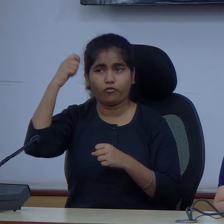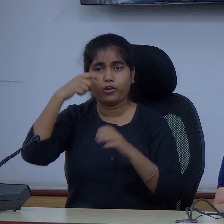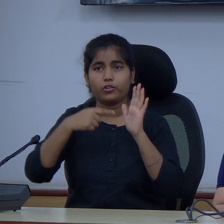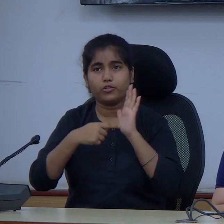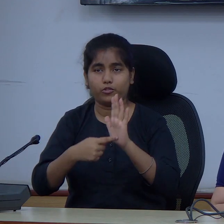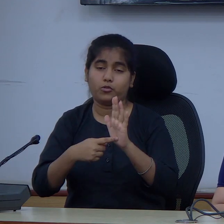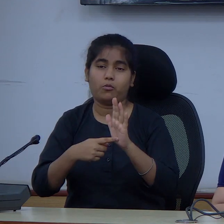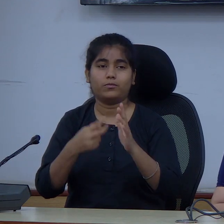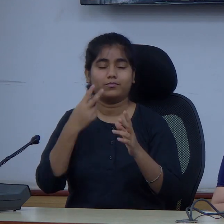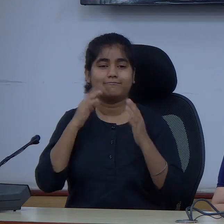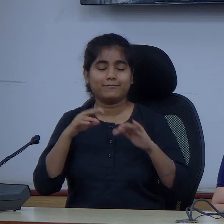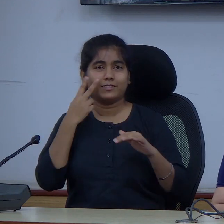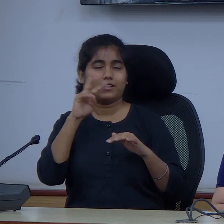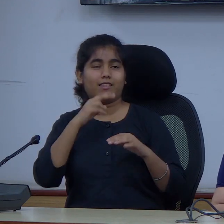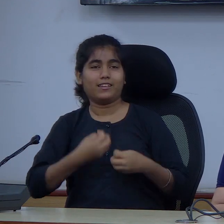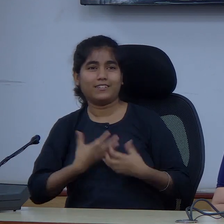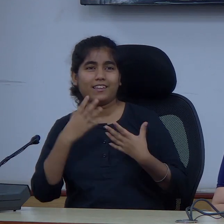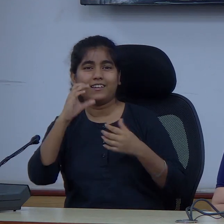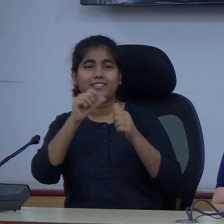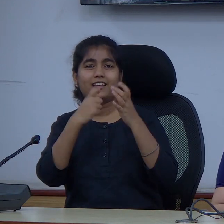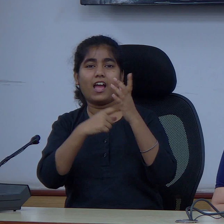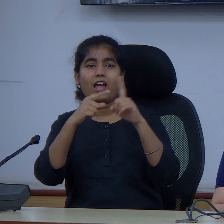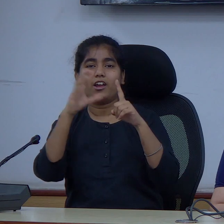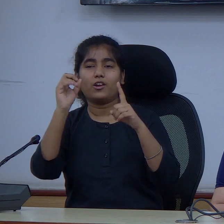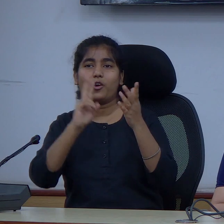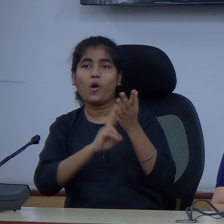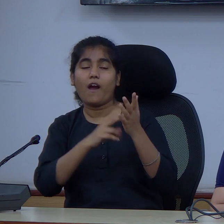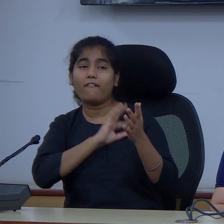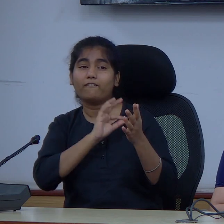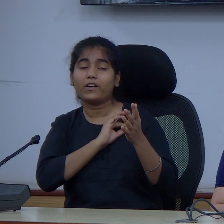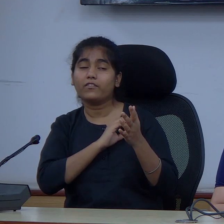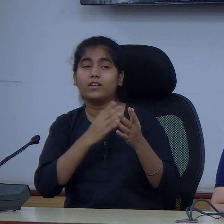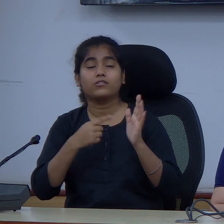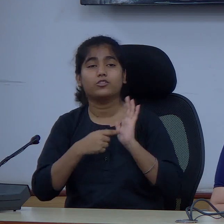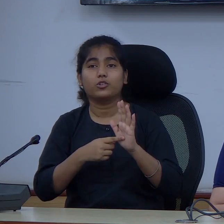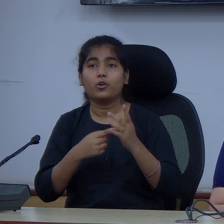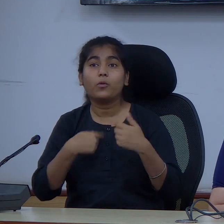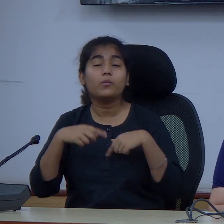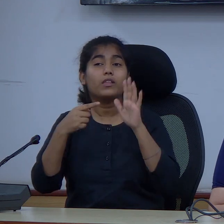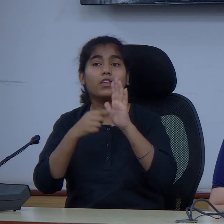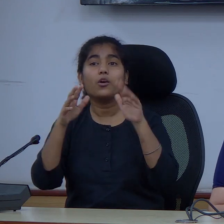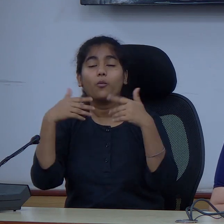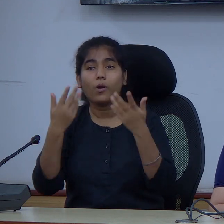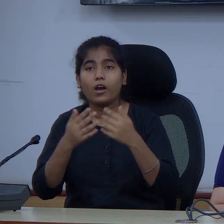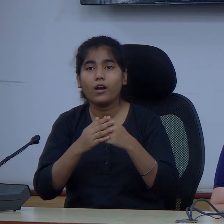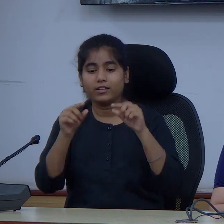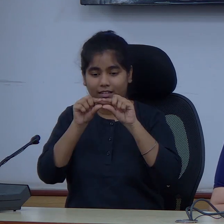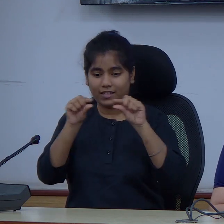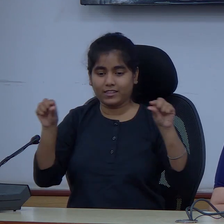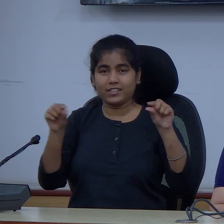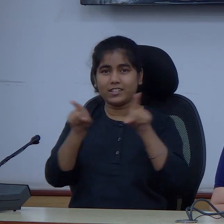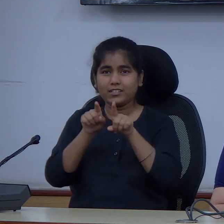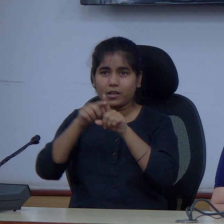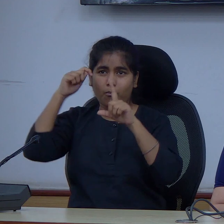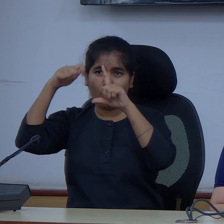वीडियो दिखाती हैं, बच्चे बहुत खुश होते हैं, वो वीडियो एक कार्टून का होता है उनके फेवरेट कार्टून का, लेकिन टीचर बोलती है मैं तुम्हें इसलिए दिखा रही हूँ कि इसके नीचे जो लिखा हुआ आ रहा है, आपने भी